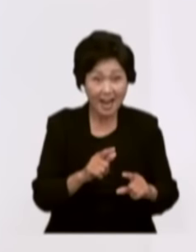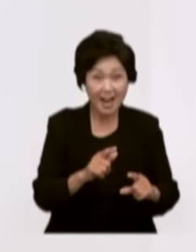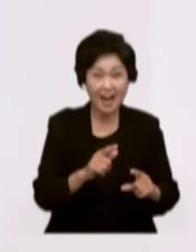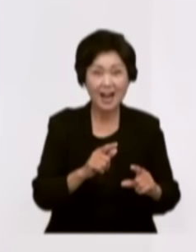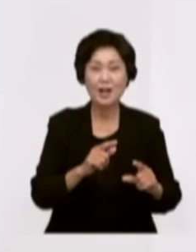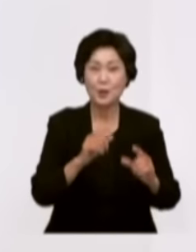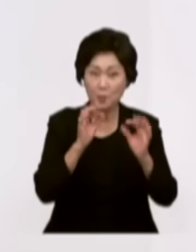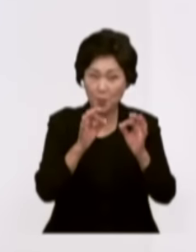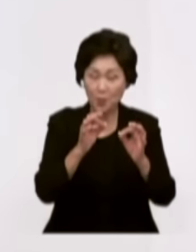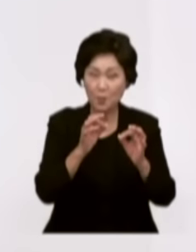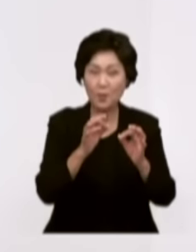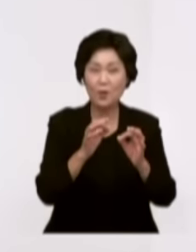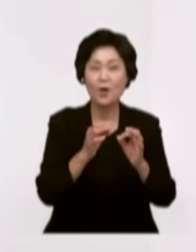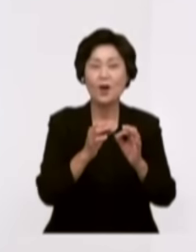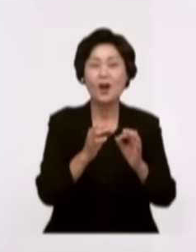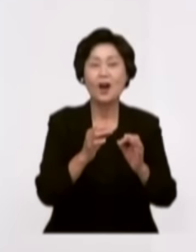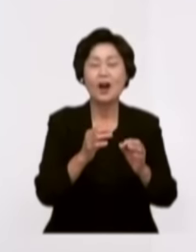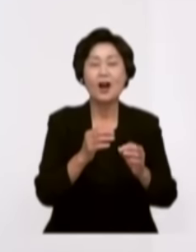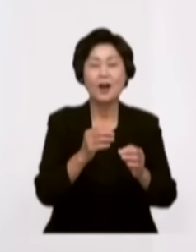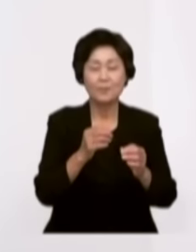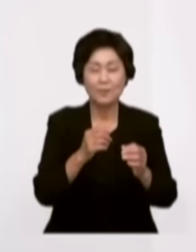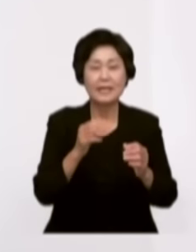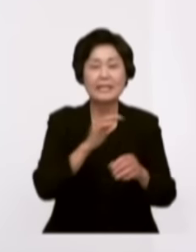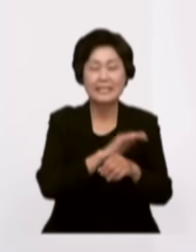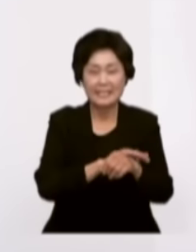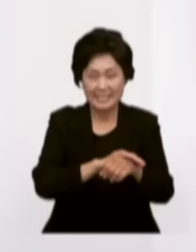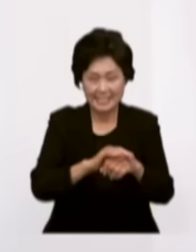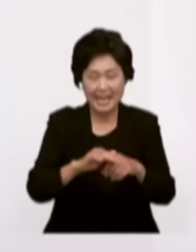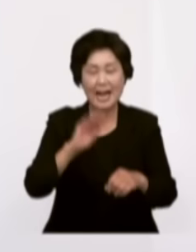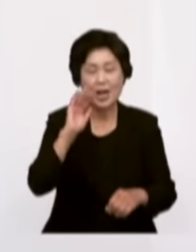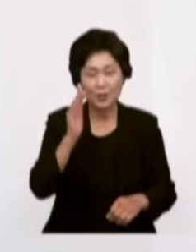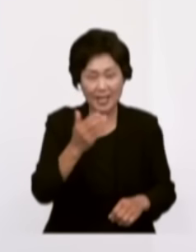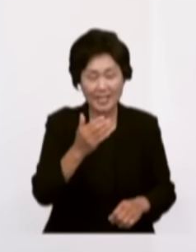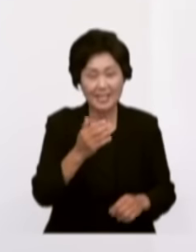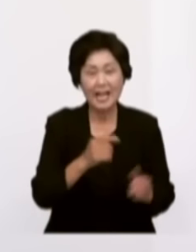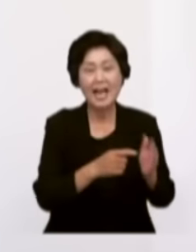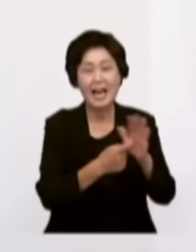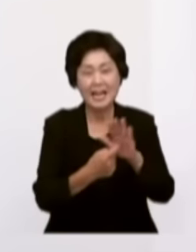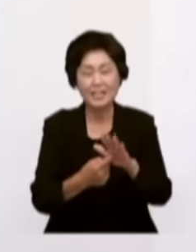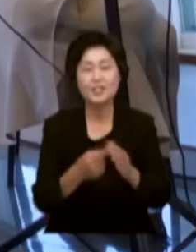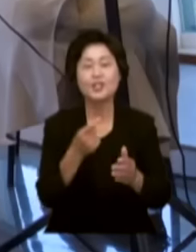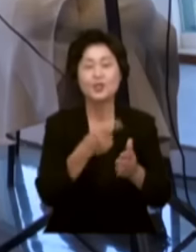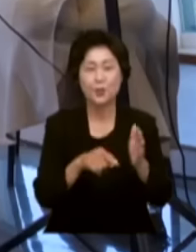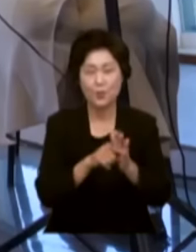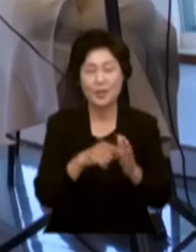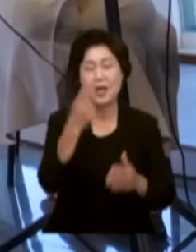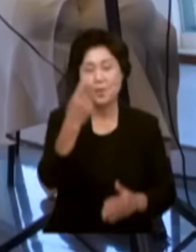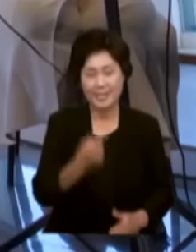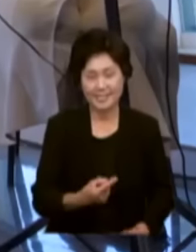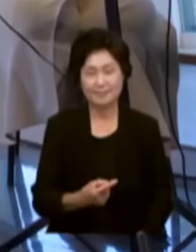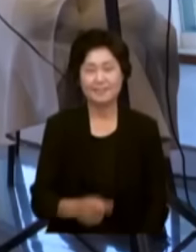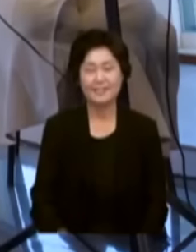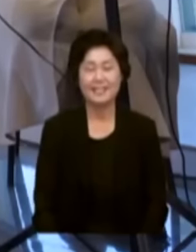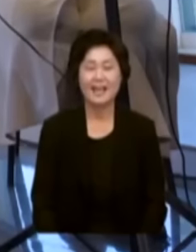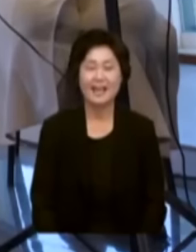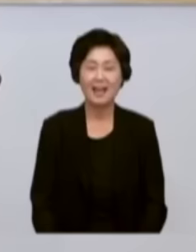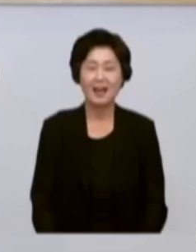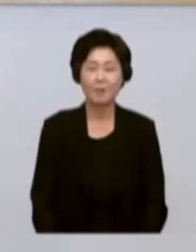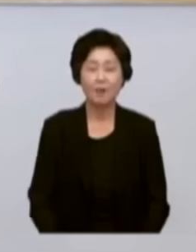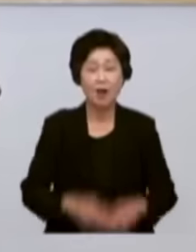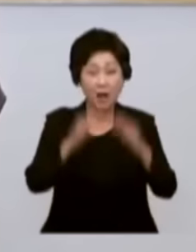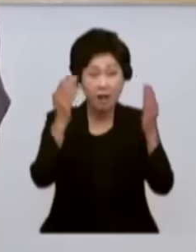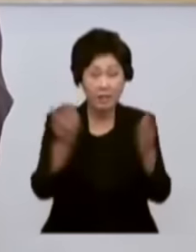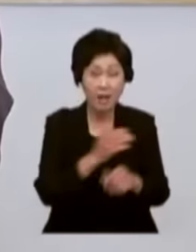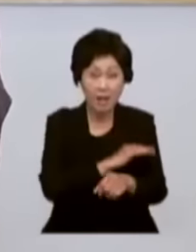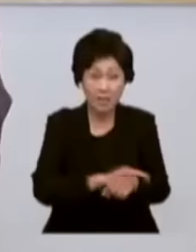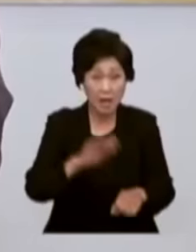조금이나마 알려드리기 위해서 오늘 이렇게 용기 내서 나왔습니다. 오늘 제 얘기 듣고 많은 분들 은혜 받길 바라겠습니다. 네, 네. 아유 예. 고맙습니다. 아니 근데 뭐 다